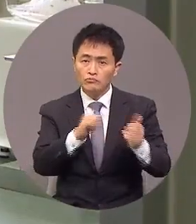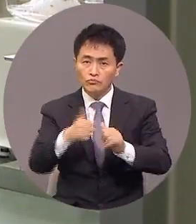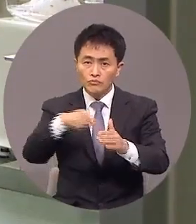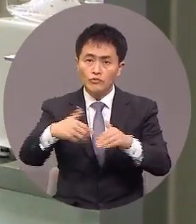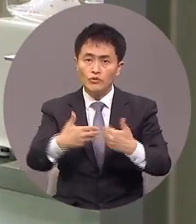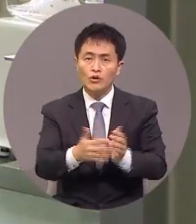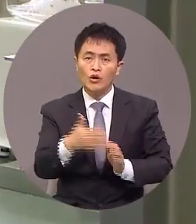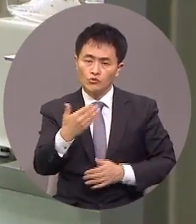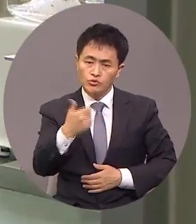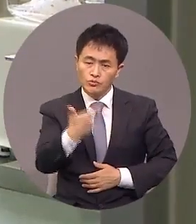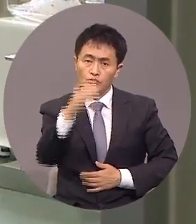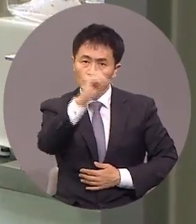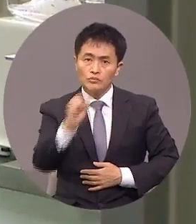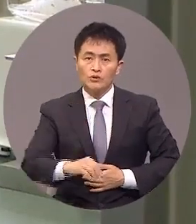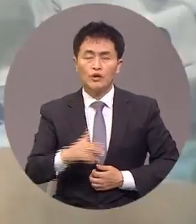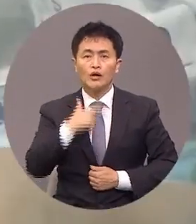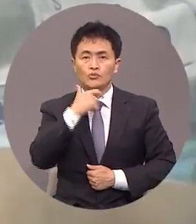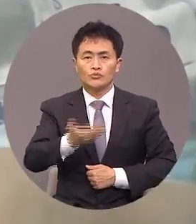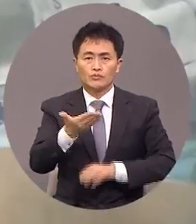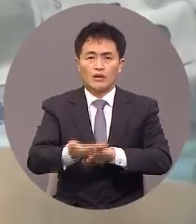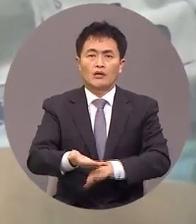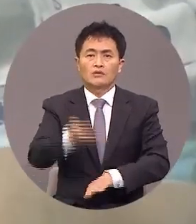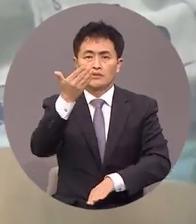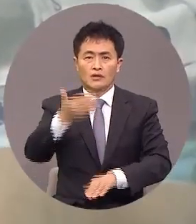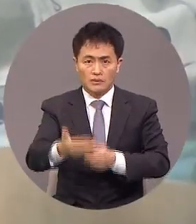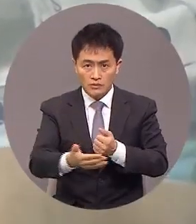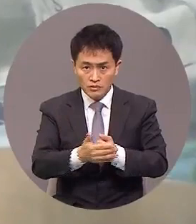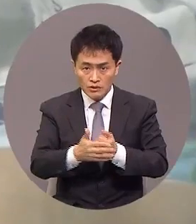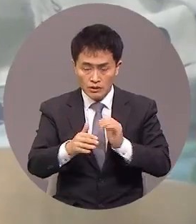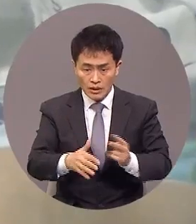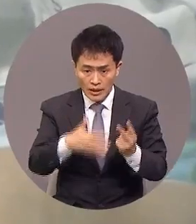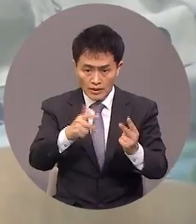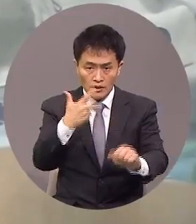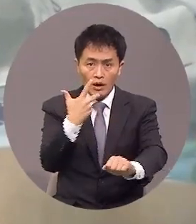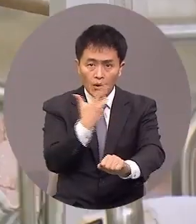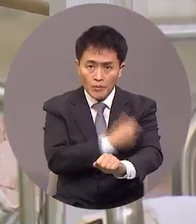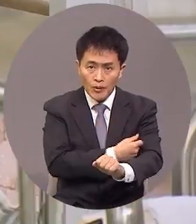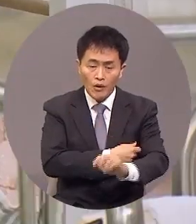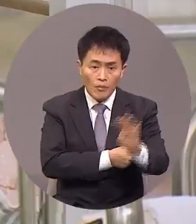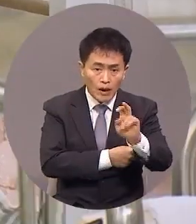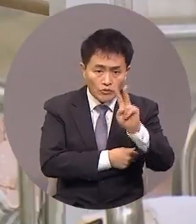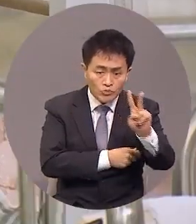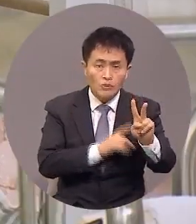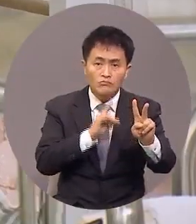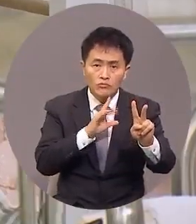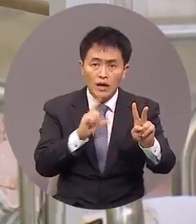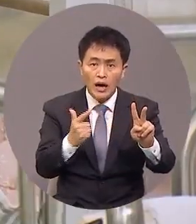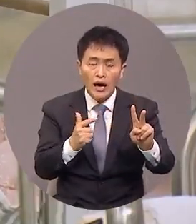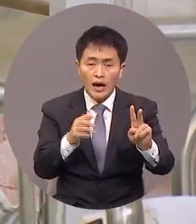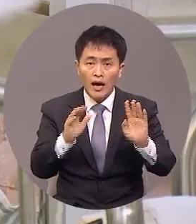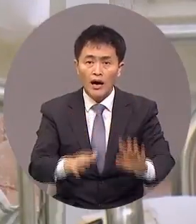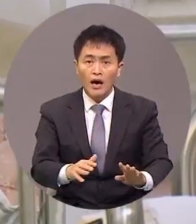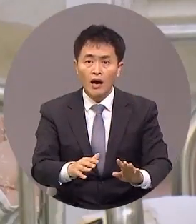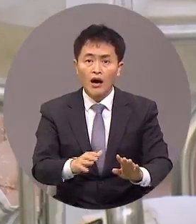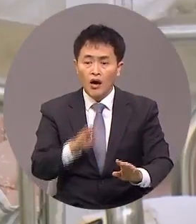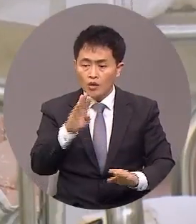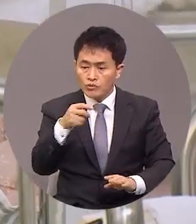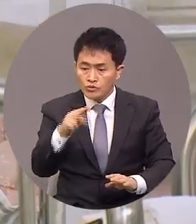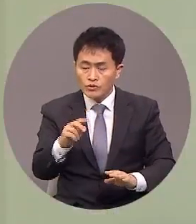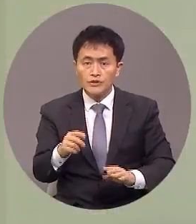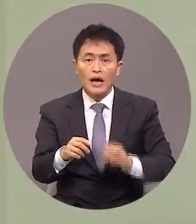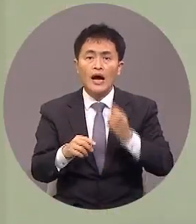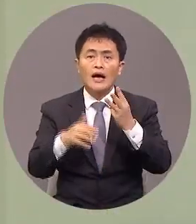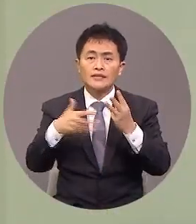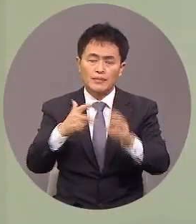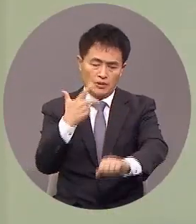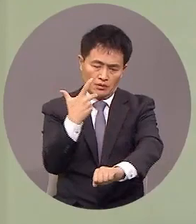가운데 96%는 60세 이상이었는데 2차 백신 접종자 42명뿐 아니라 이른바 부스터샷을 맞은